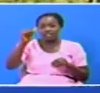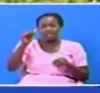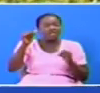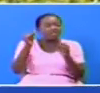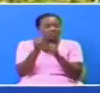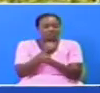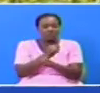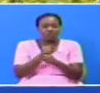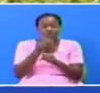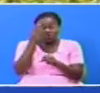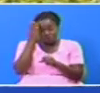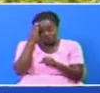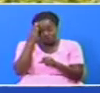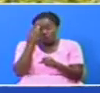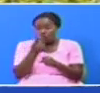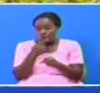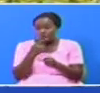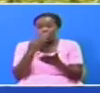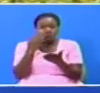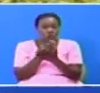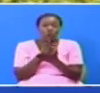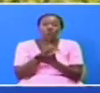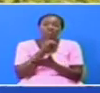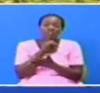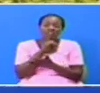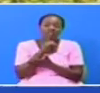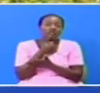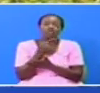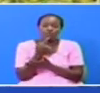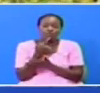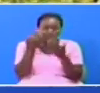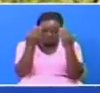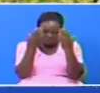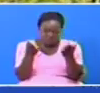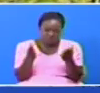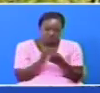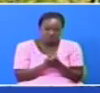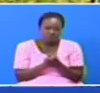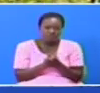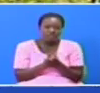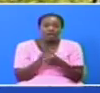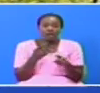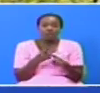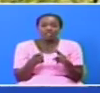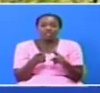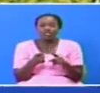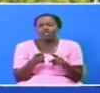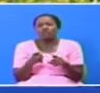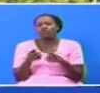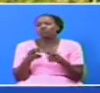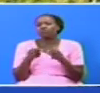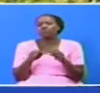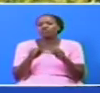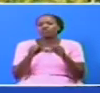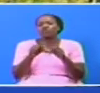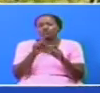establish the true father to the children. But we are still looking for the